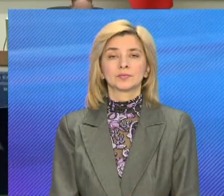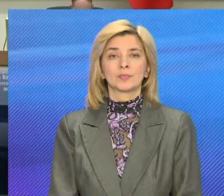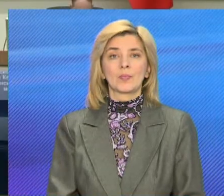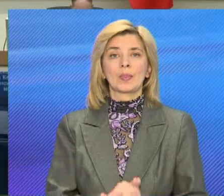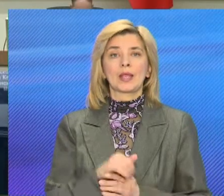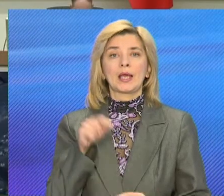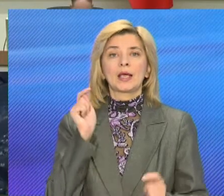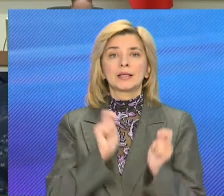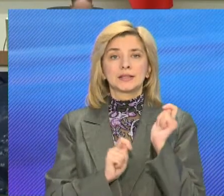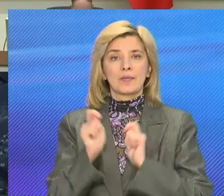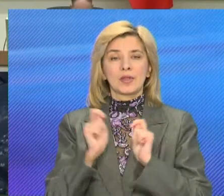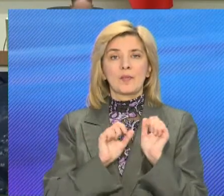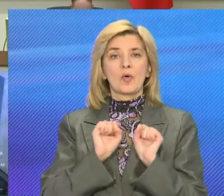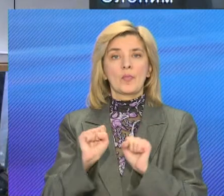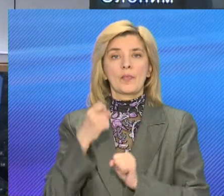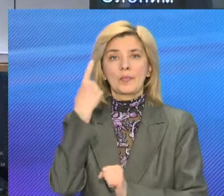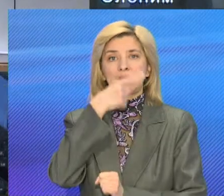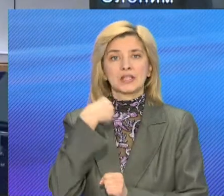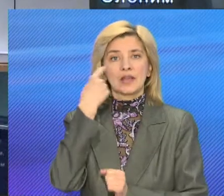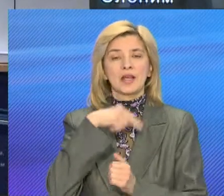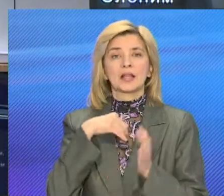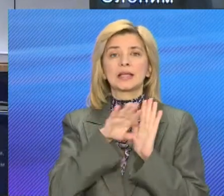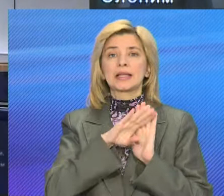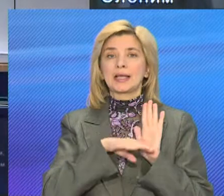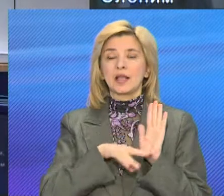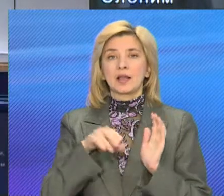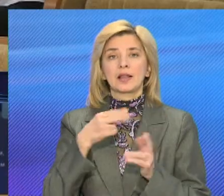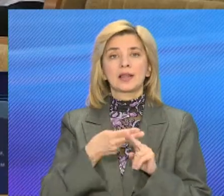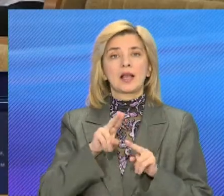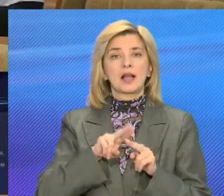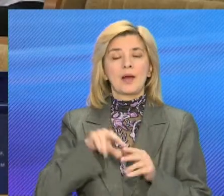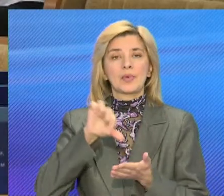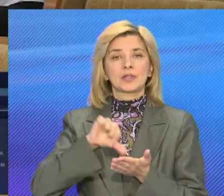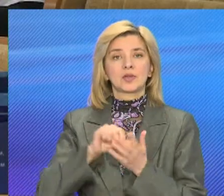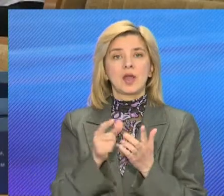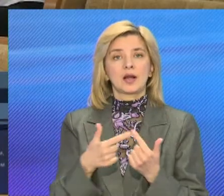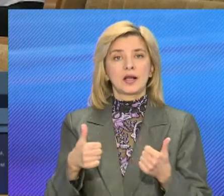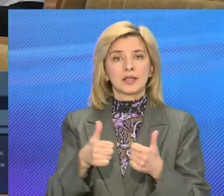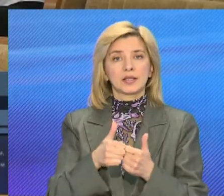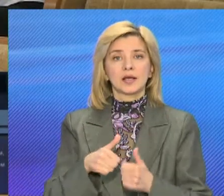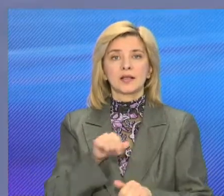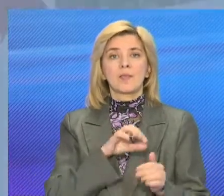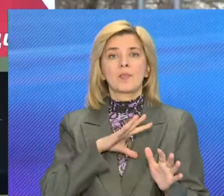Семінар по обороні персональних даних для представників організацій і установ регіону пройшов у обласним центрі.